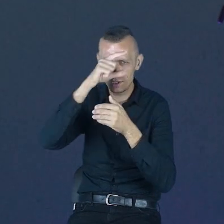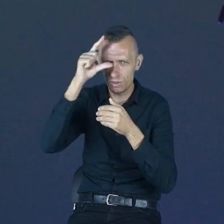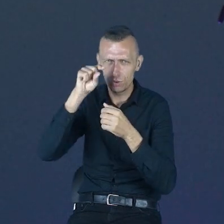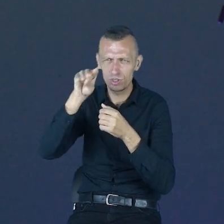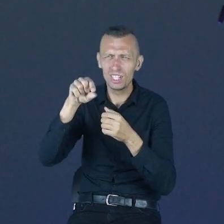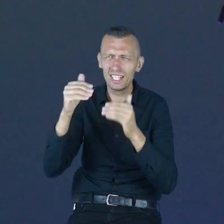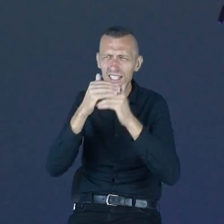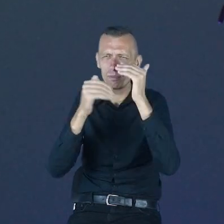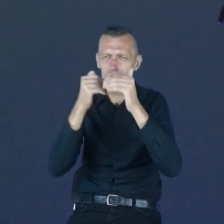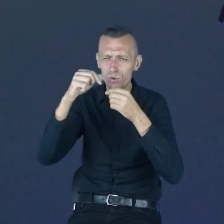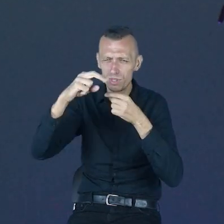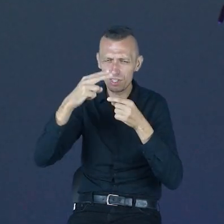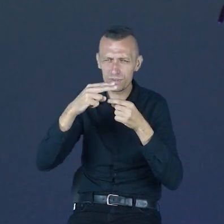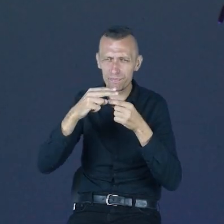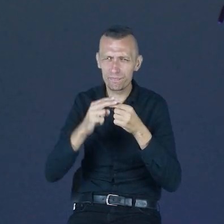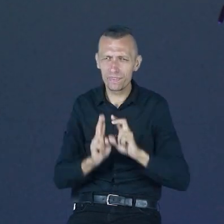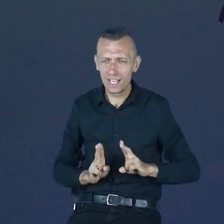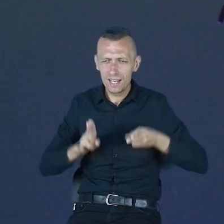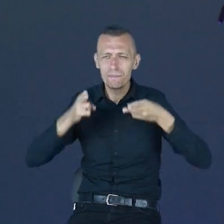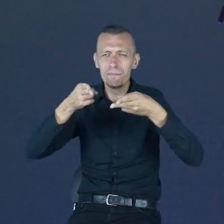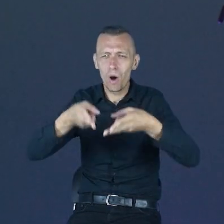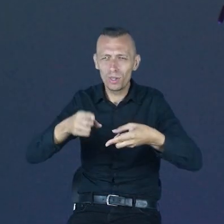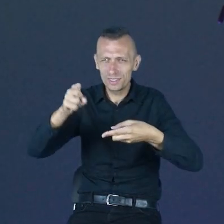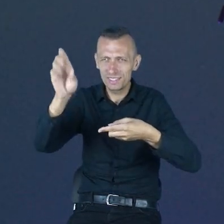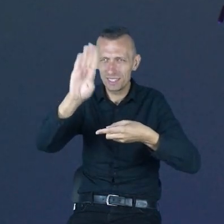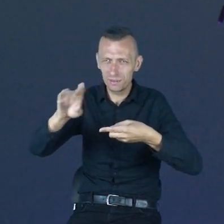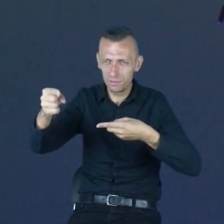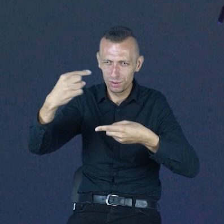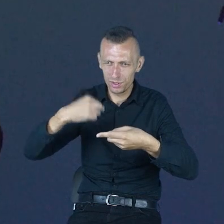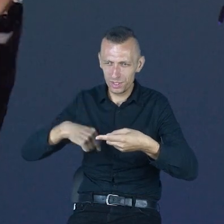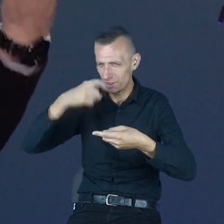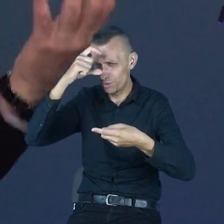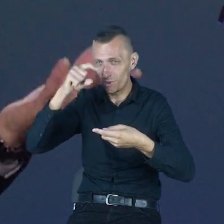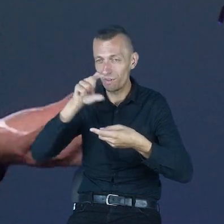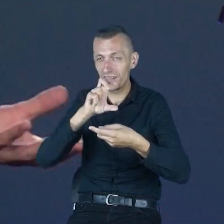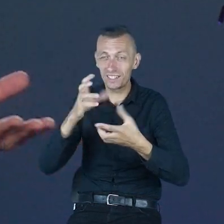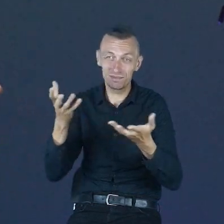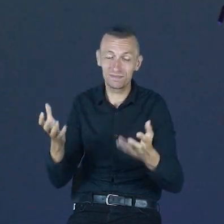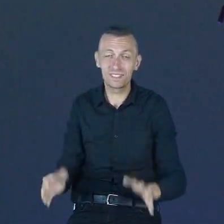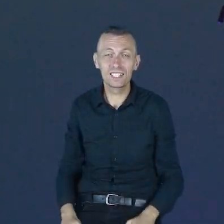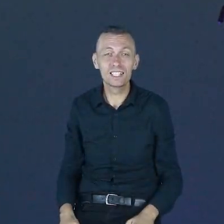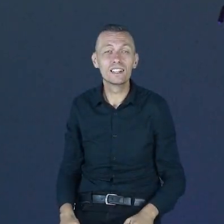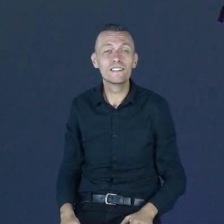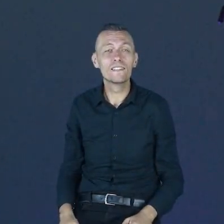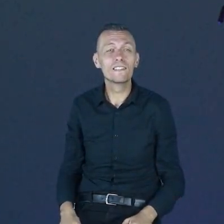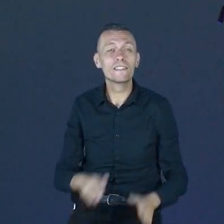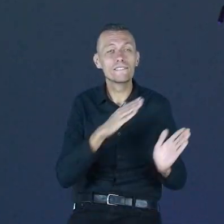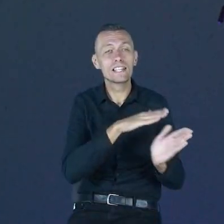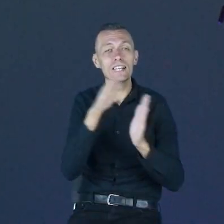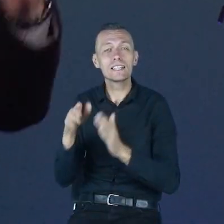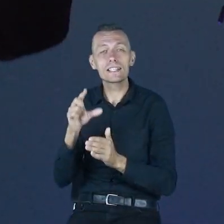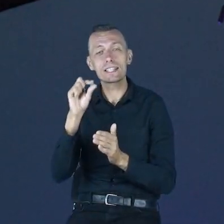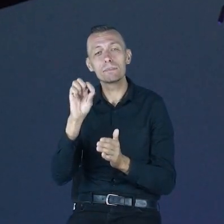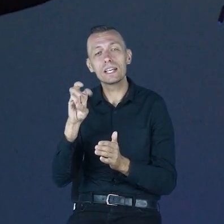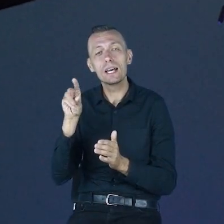A to wszystko jest tylko wtedy możliwe, gdy twoje nogi są obute. Po czwarte, mówi Paweł, podnieście tarczę wiary.